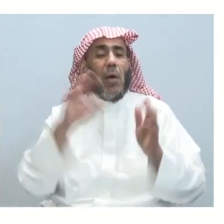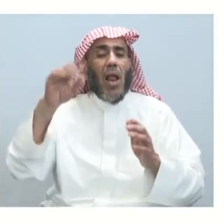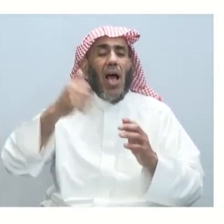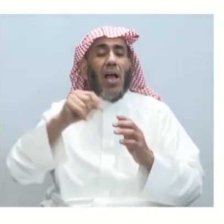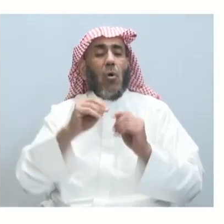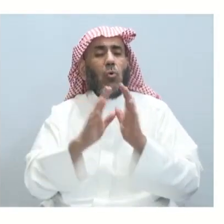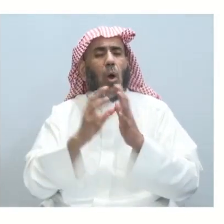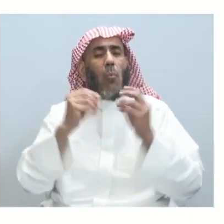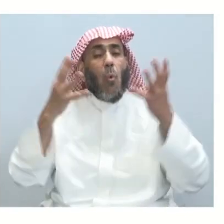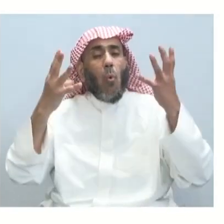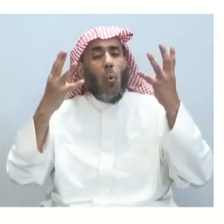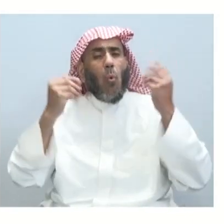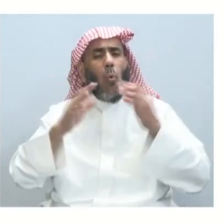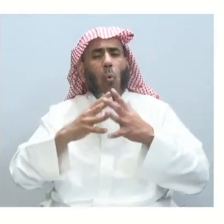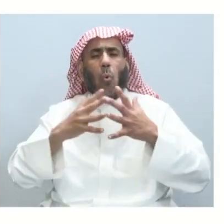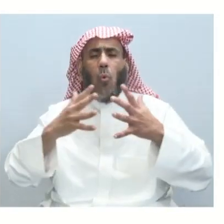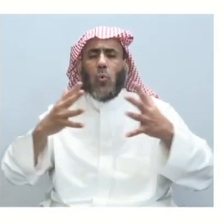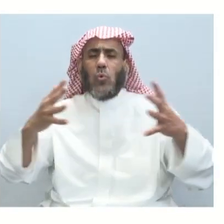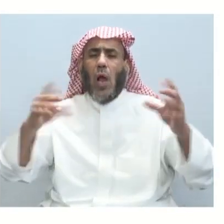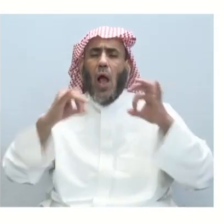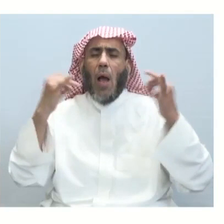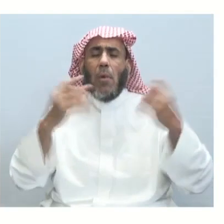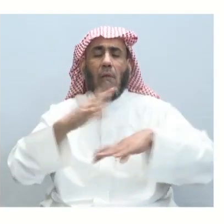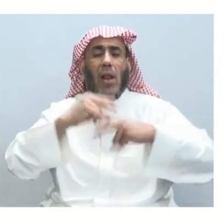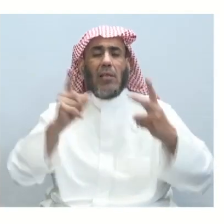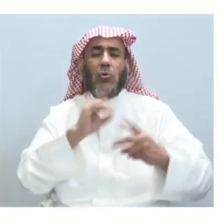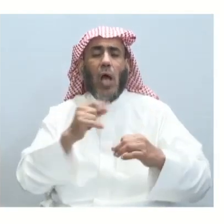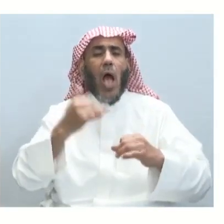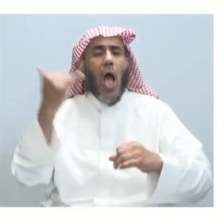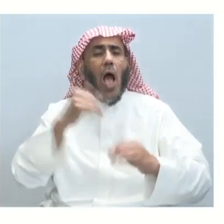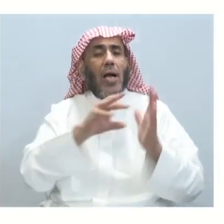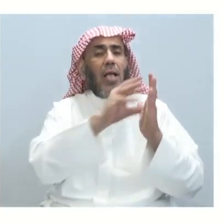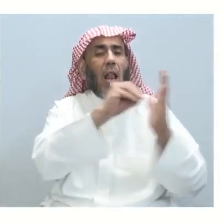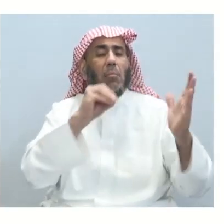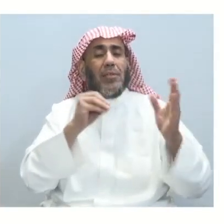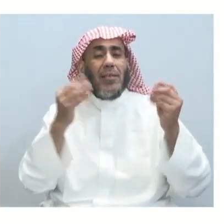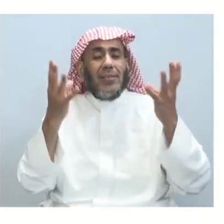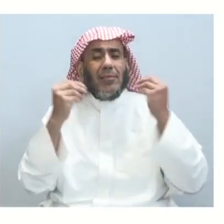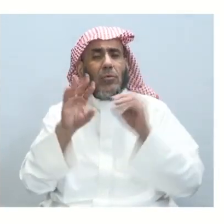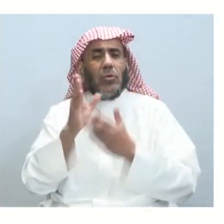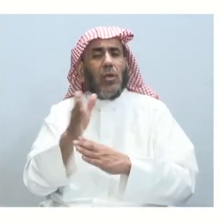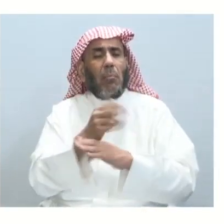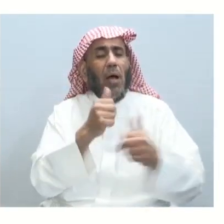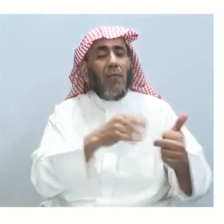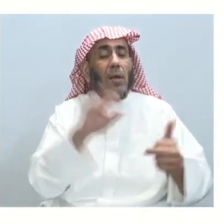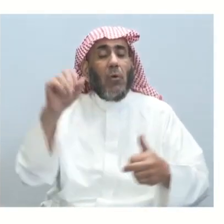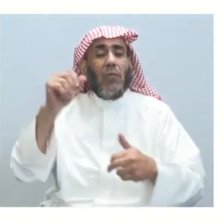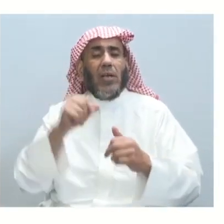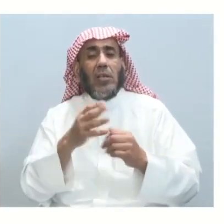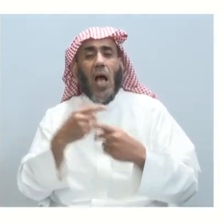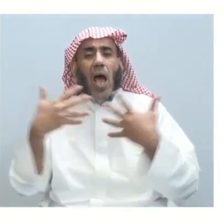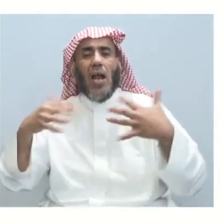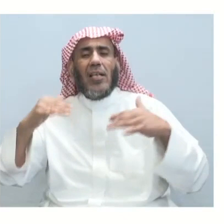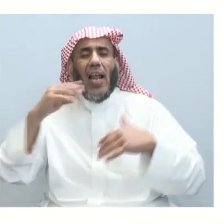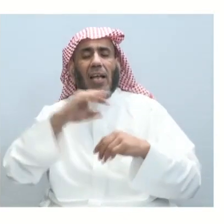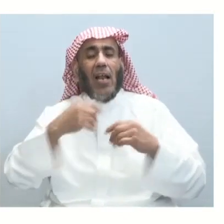وهو كتاب موسوعي طبعا كتاب الاغاني موسوعه موسوعي في الادب والتاريخ واحد اهم المصادر الادبيه تتبع فيه ابو الفرج حركه الغناء